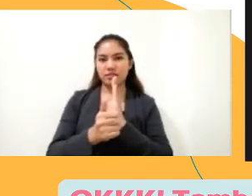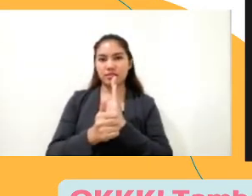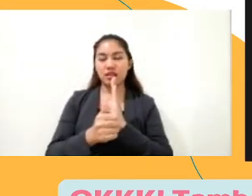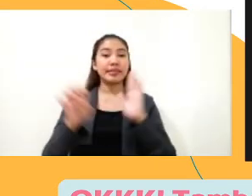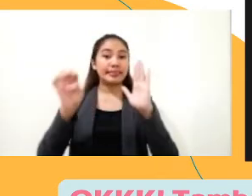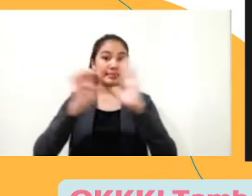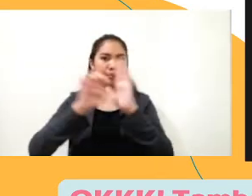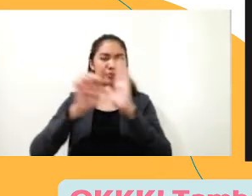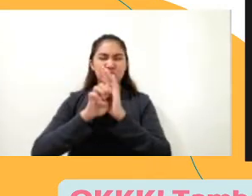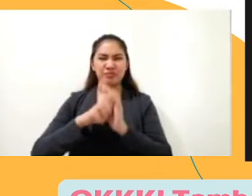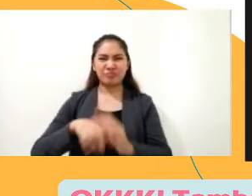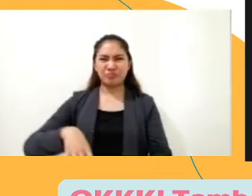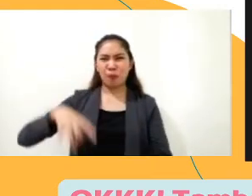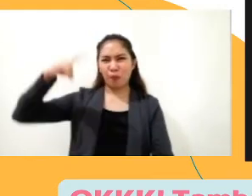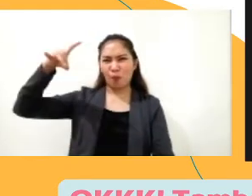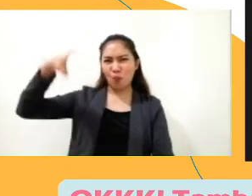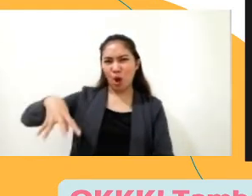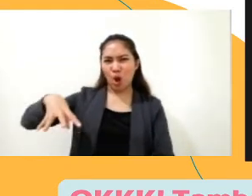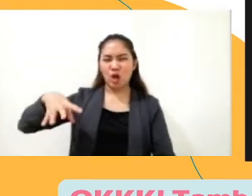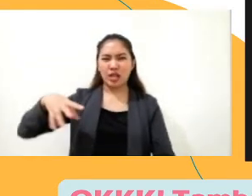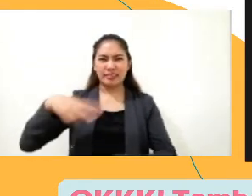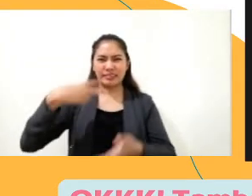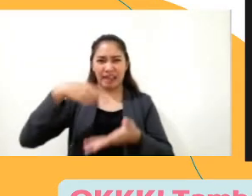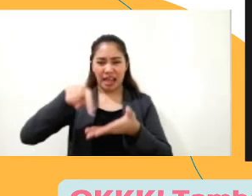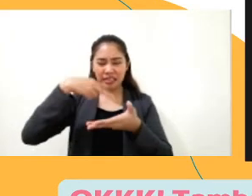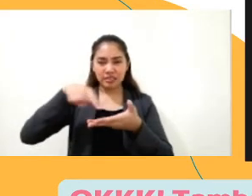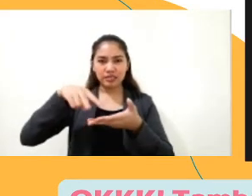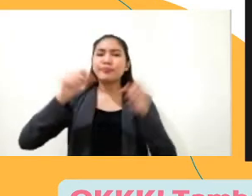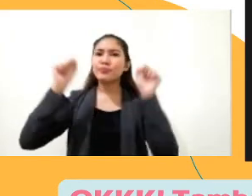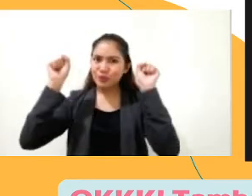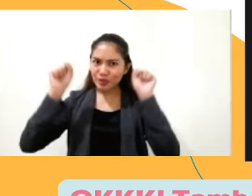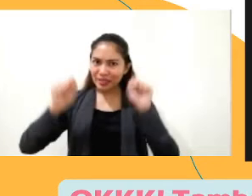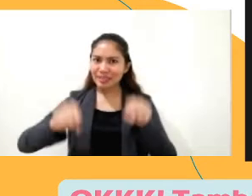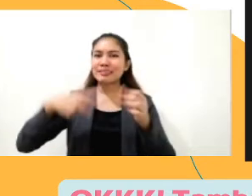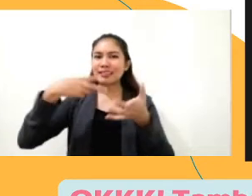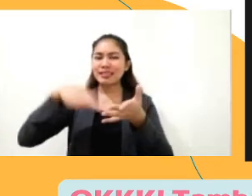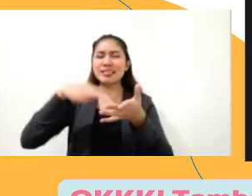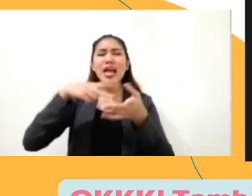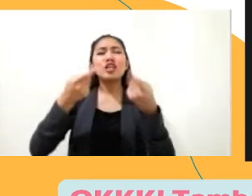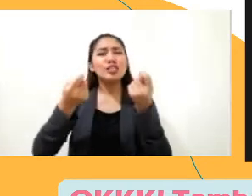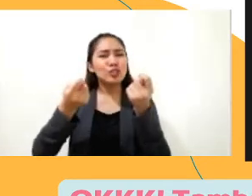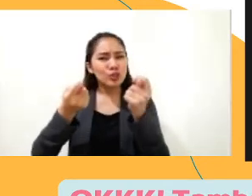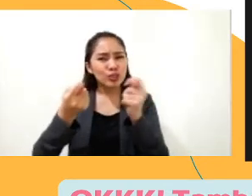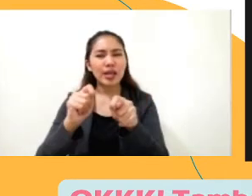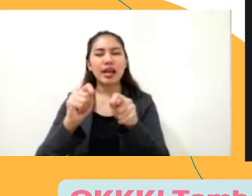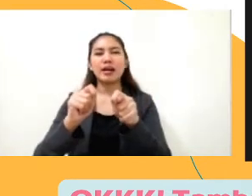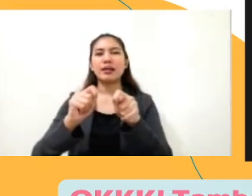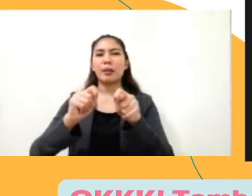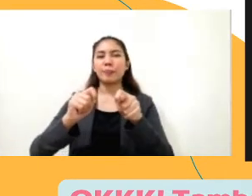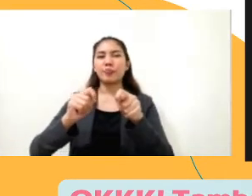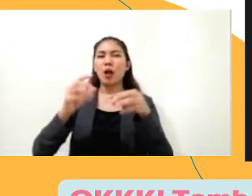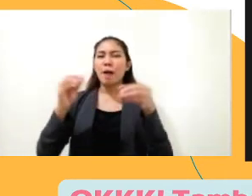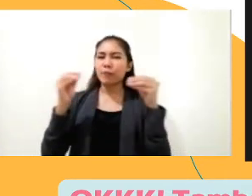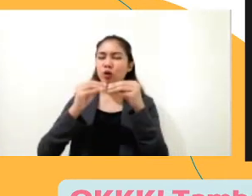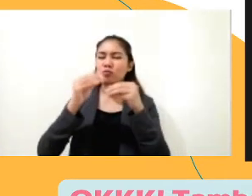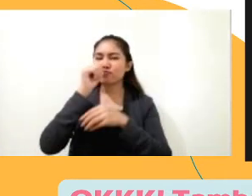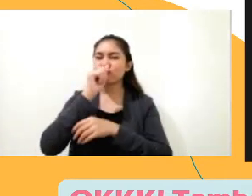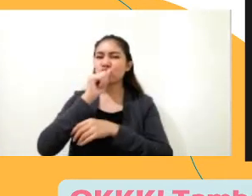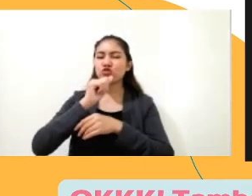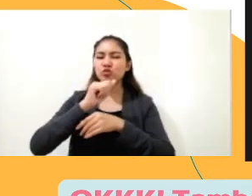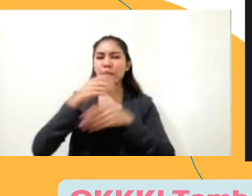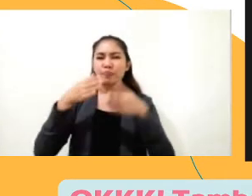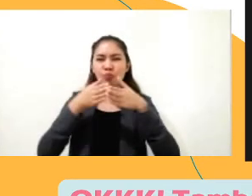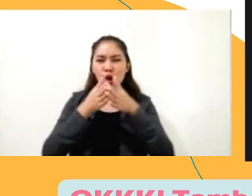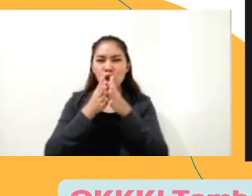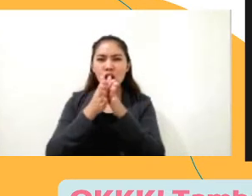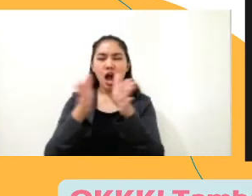sumayaw, pwede tayong sumayaw. Subukan natin, eh? Palawakin natin. No? Kasi may